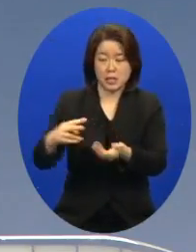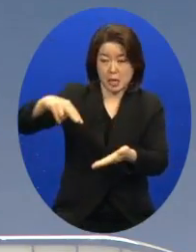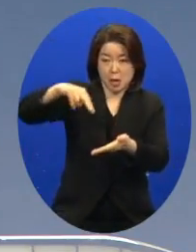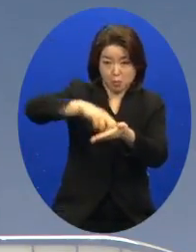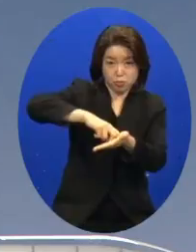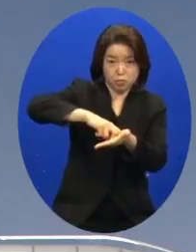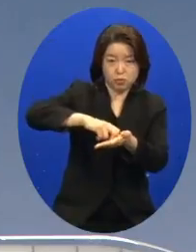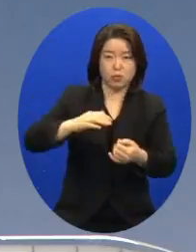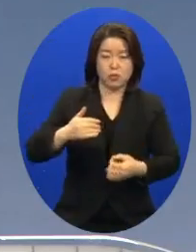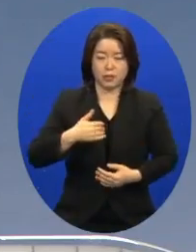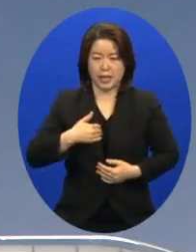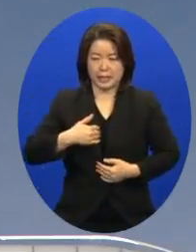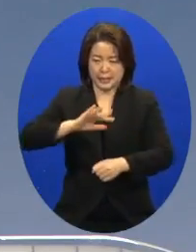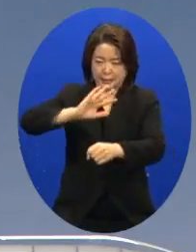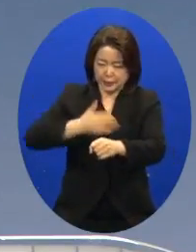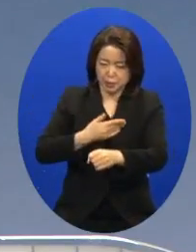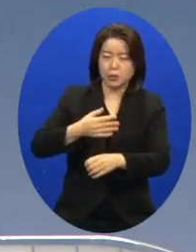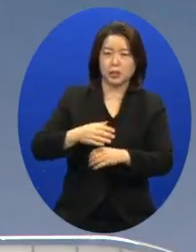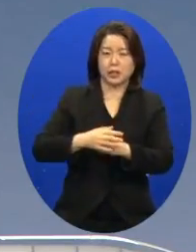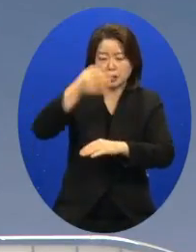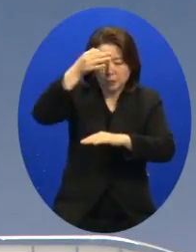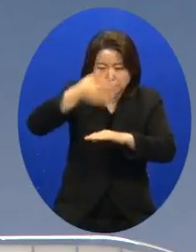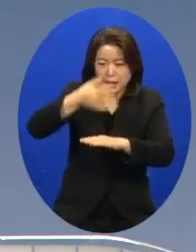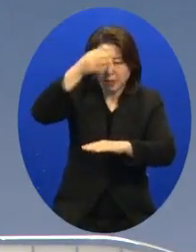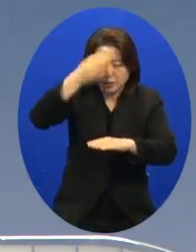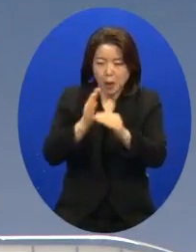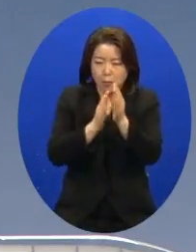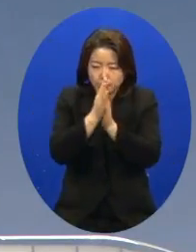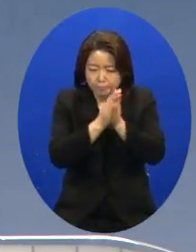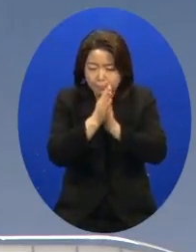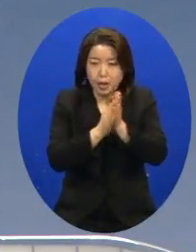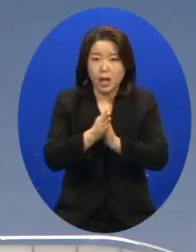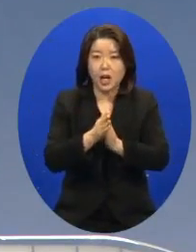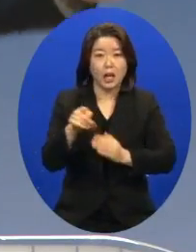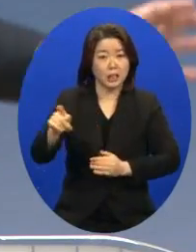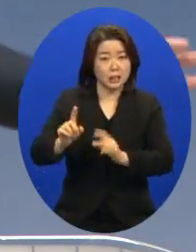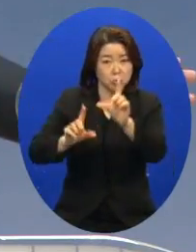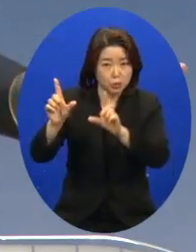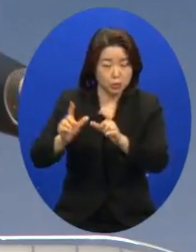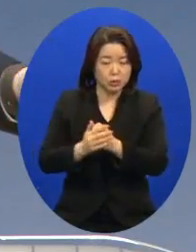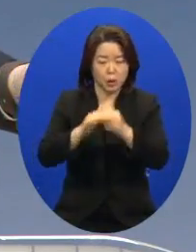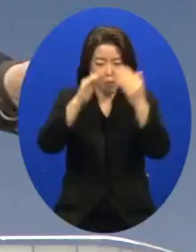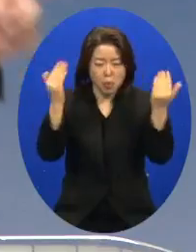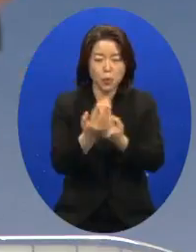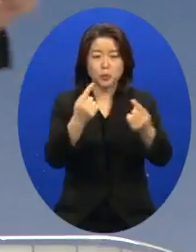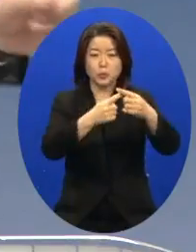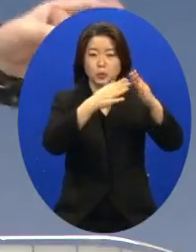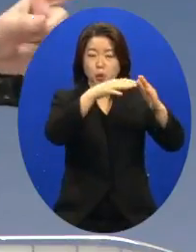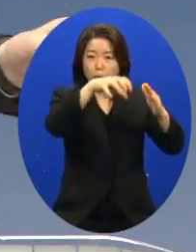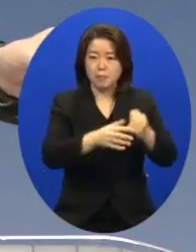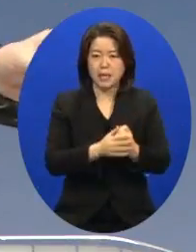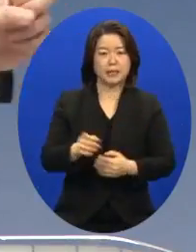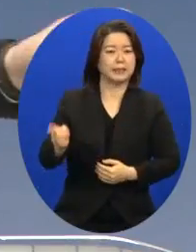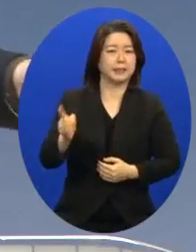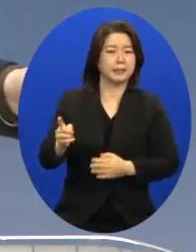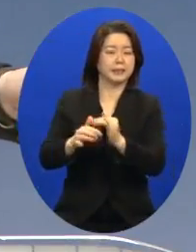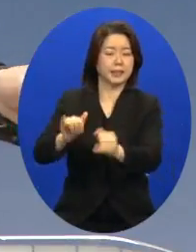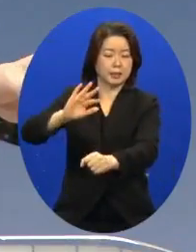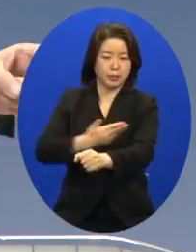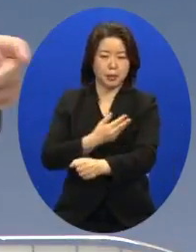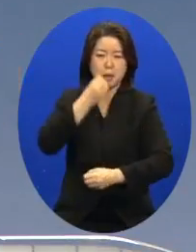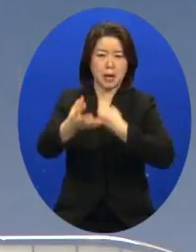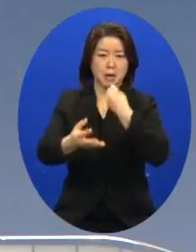꿇고 잘못했다고 싹싹 비는 그래서 모든 교회 앞에 이 사람이 잘못했다고